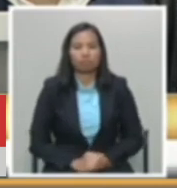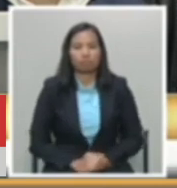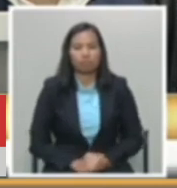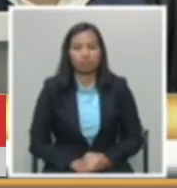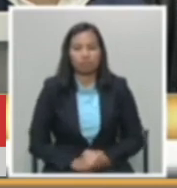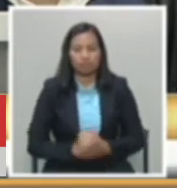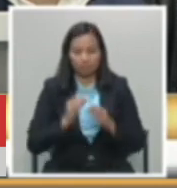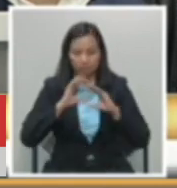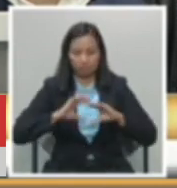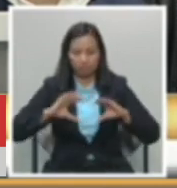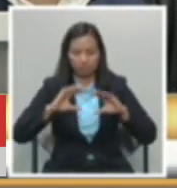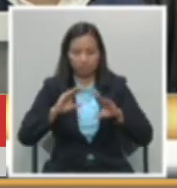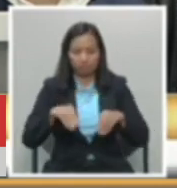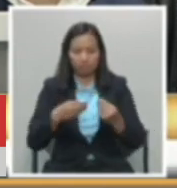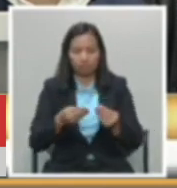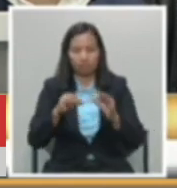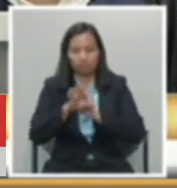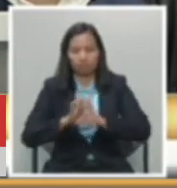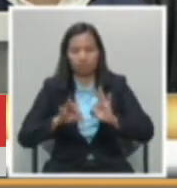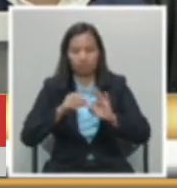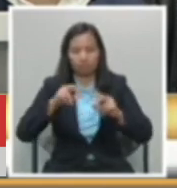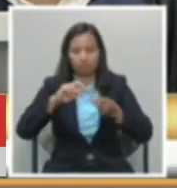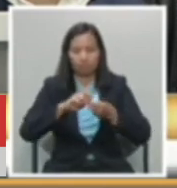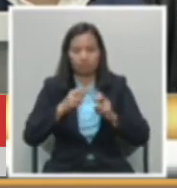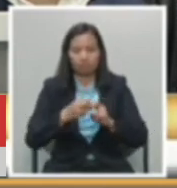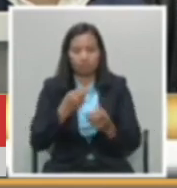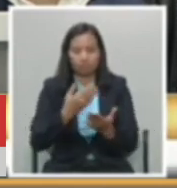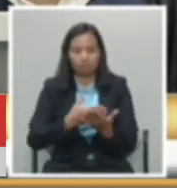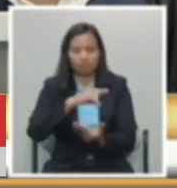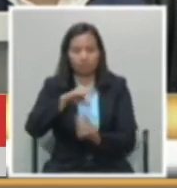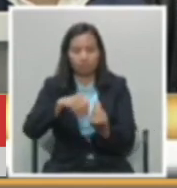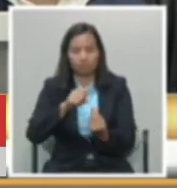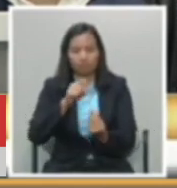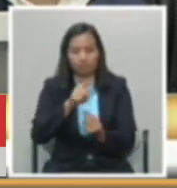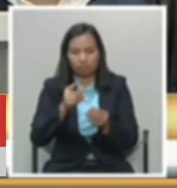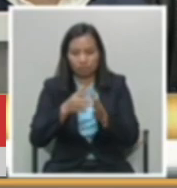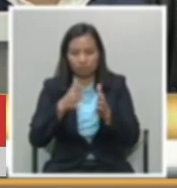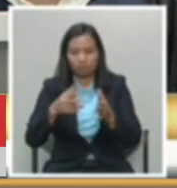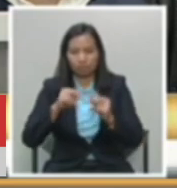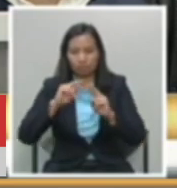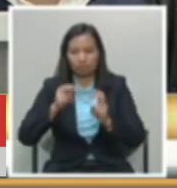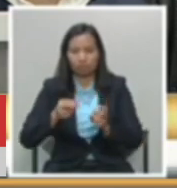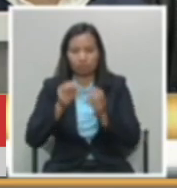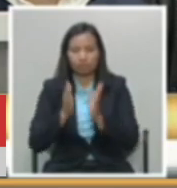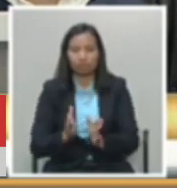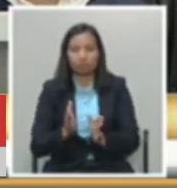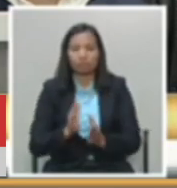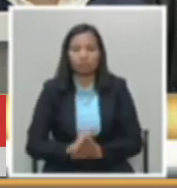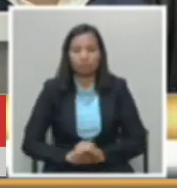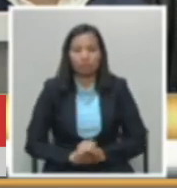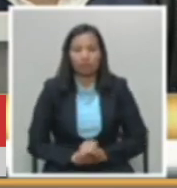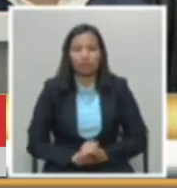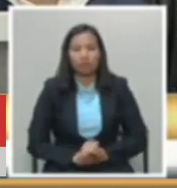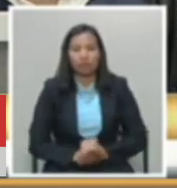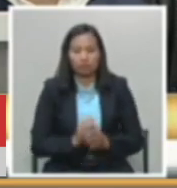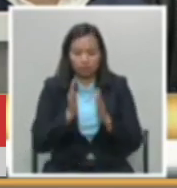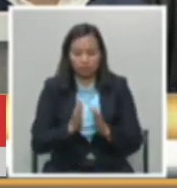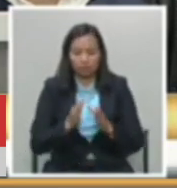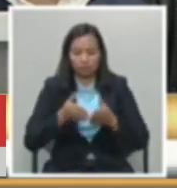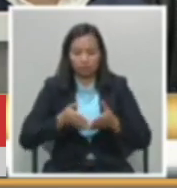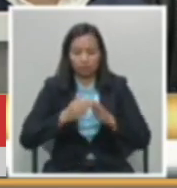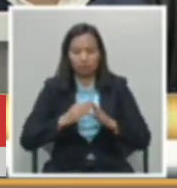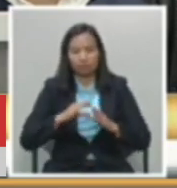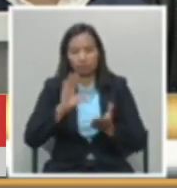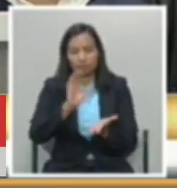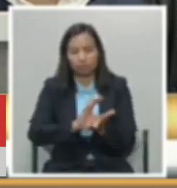รัฐบาลให้ความสำคัญกับปัญหาทางเศรษฐกิจมากกว่าเรื่องของคนแม้ว่าจะเห็นการจัดตั้งงบประมาณที่เ